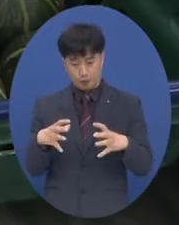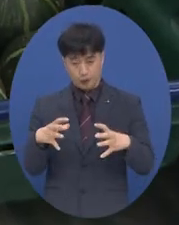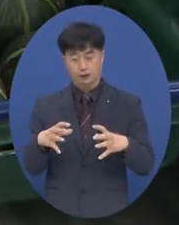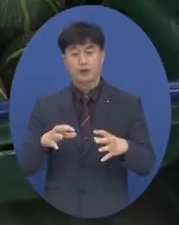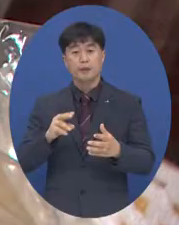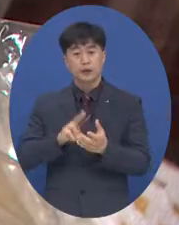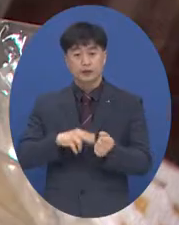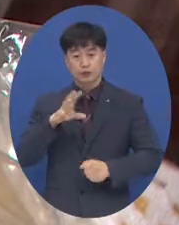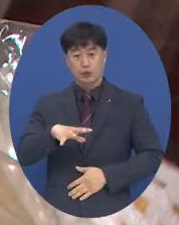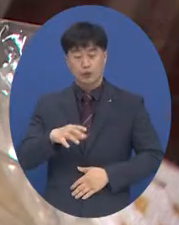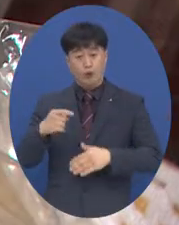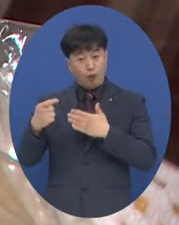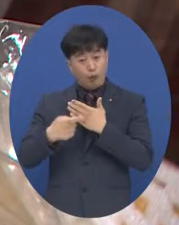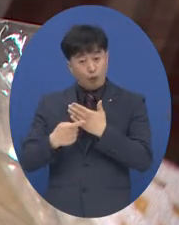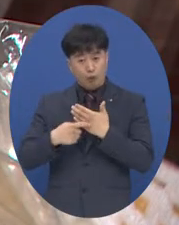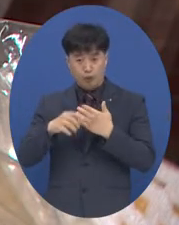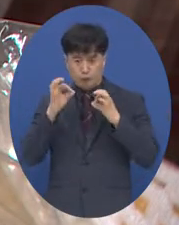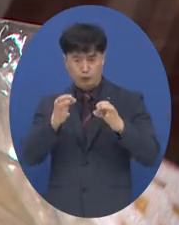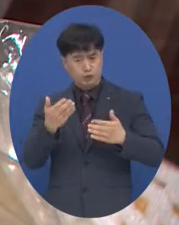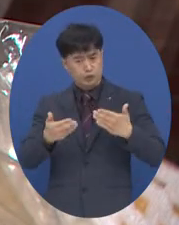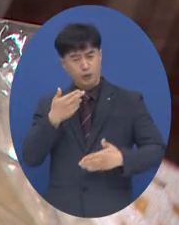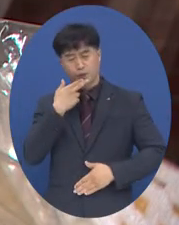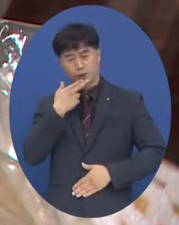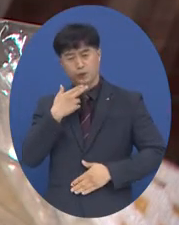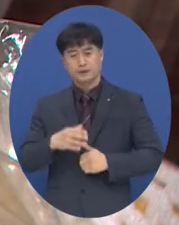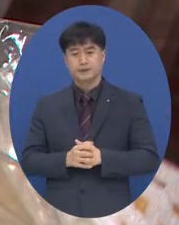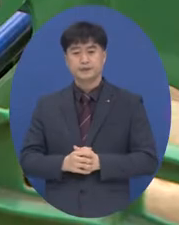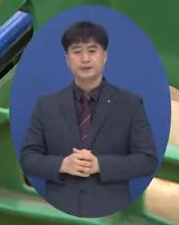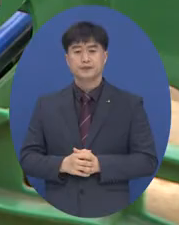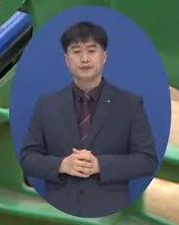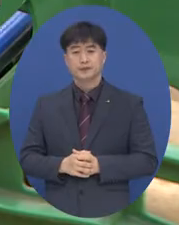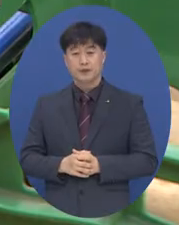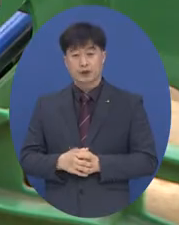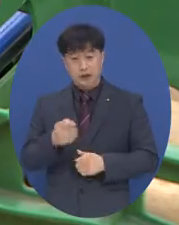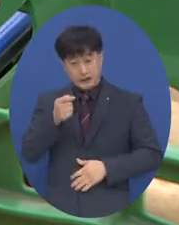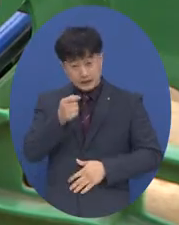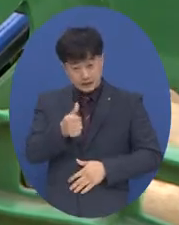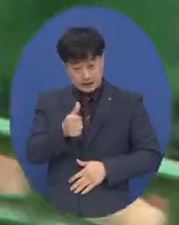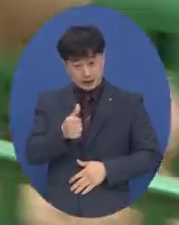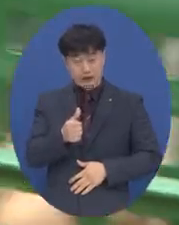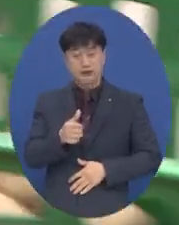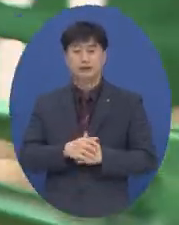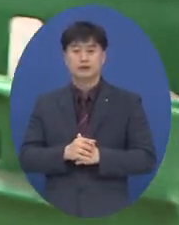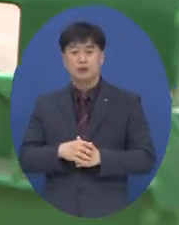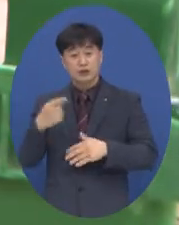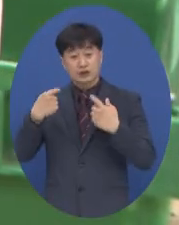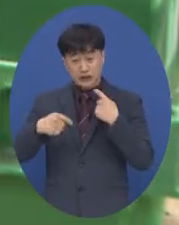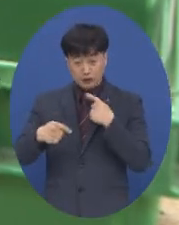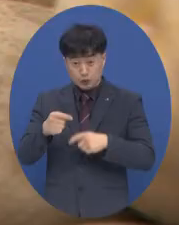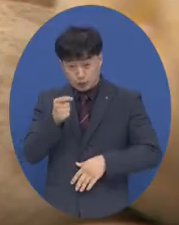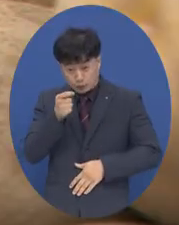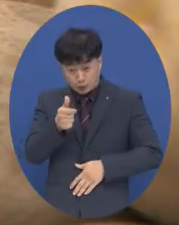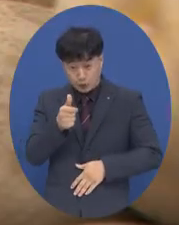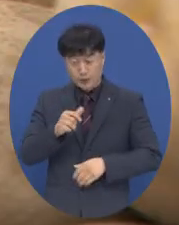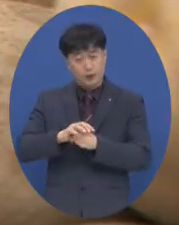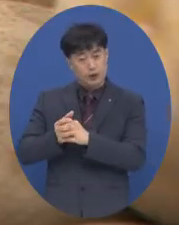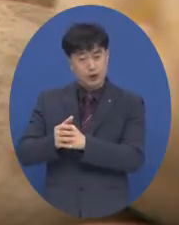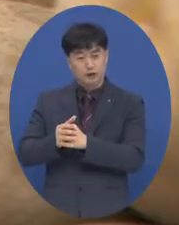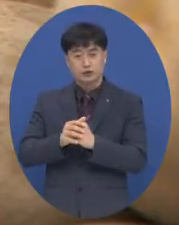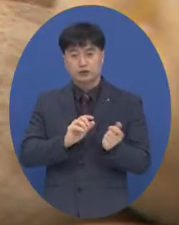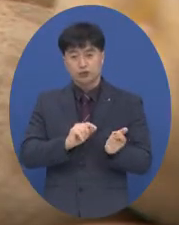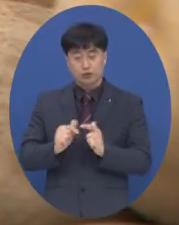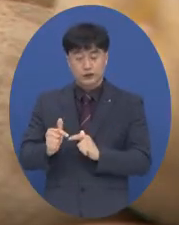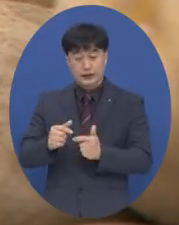모아 취급하는 곳인데 겉으로 보기에 큰 차이는 없습니다. 알이 작은 채소, 상처가 조금 난